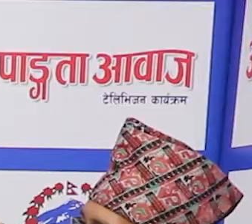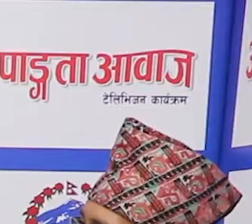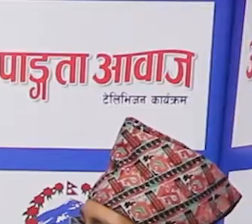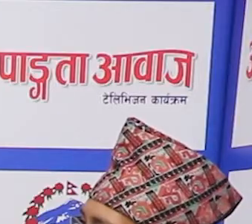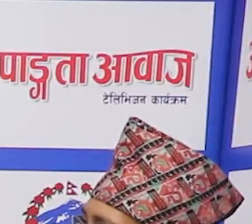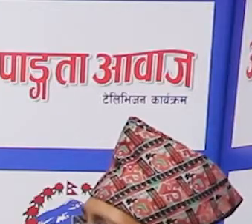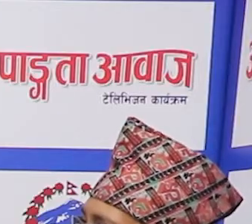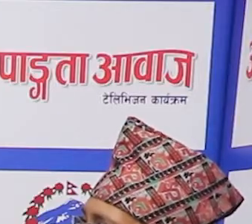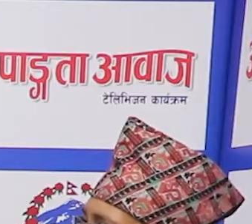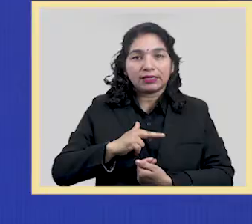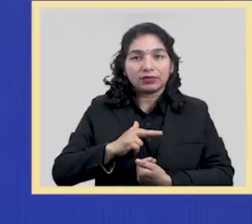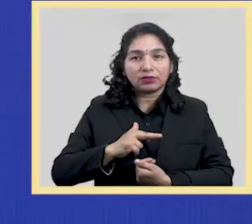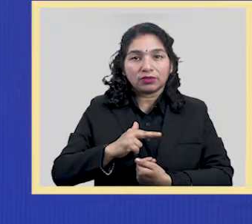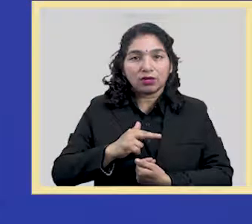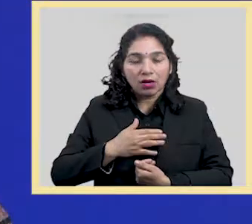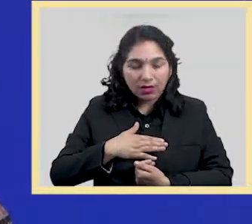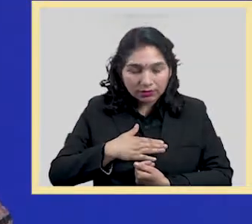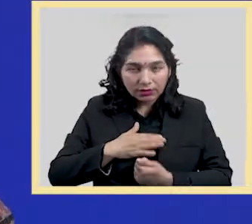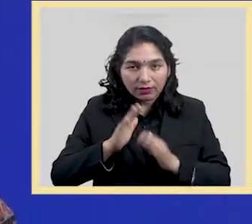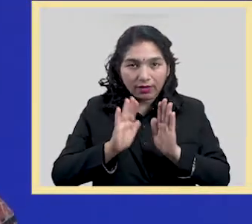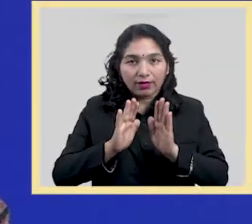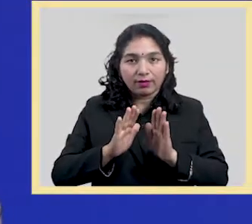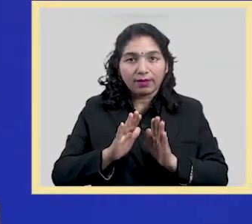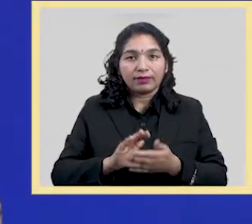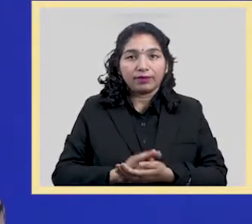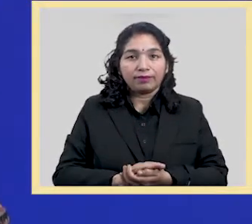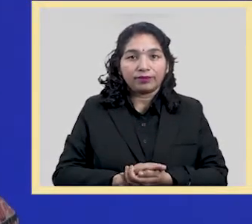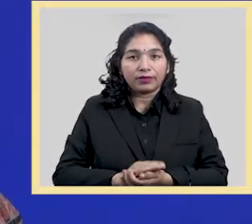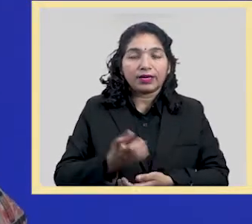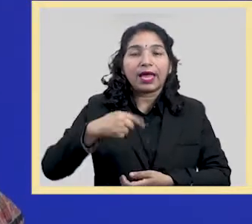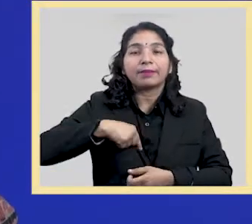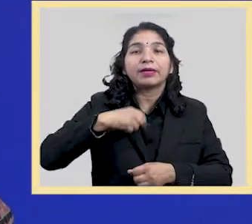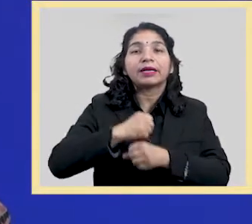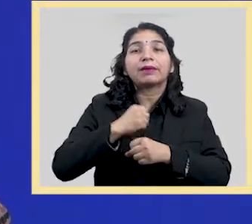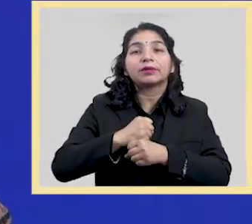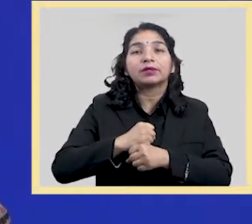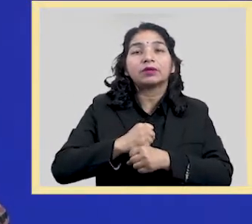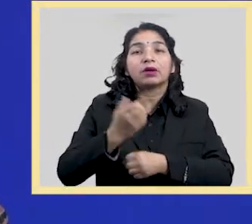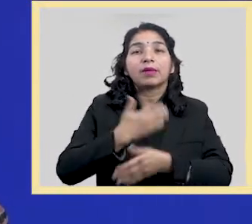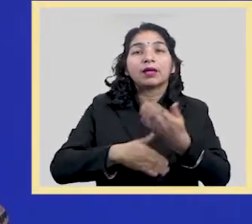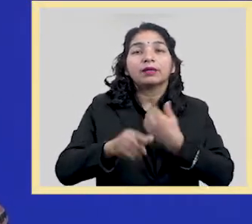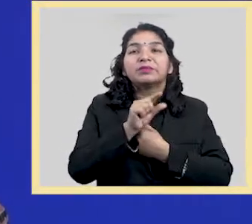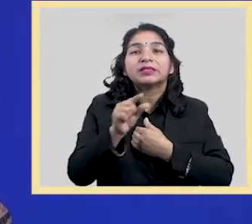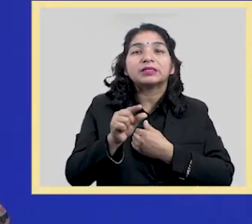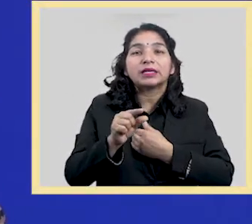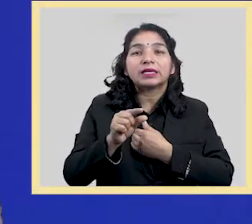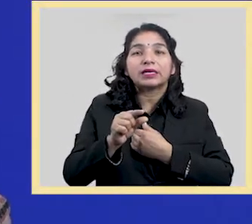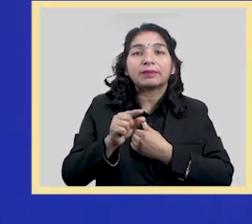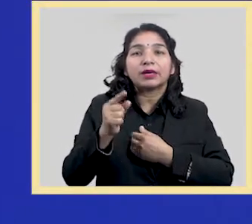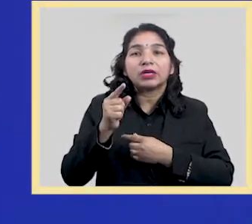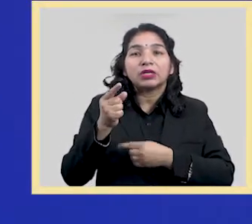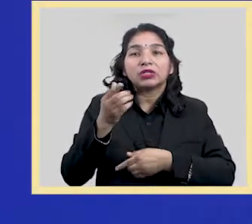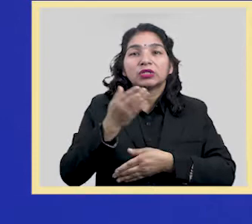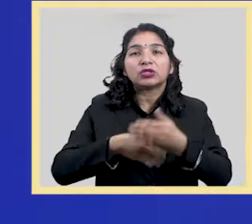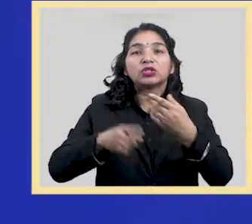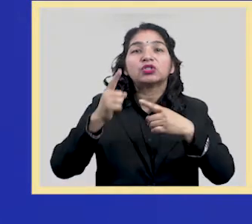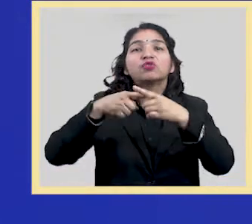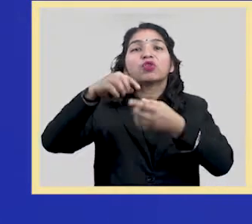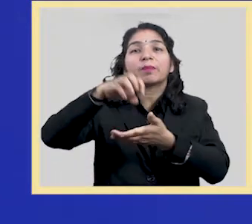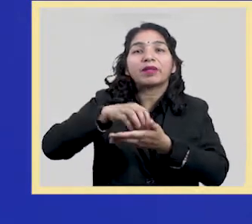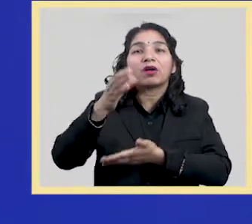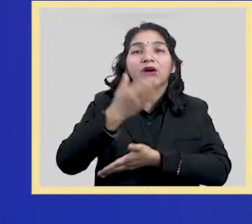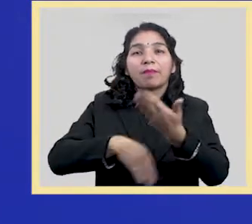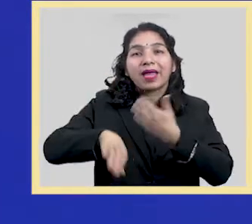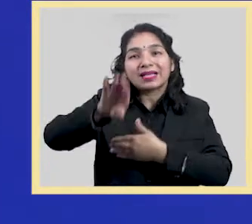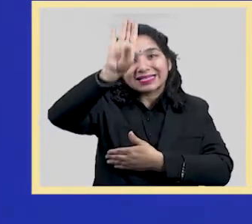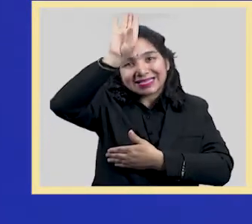चाहन्छु। हस्, धन्यवाद, नमस्कार दाजु। यो हामीले काम गर्दै गर्दा नि यो अपाङ्गताको सवालमा जोरपाटीलाई त अझ अपाङ्गताको त राजधानी